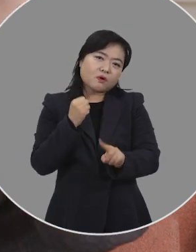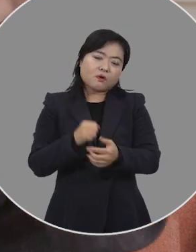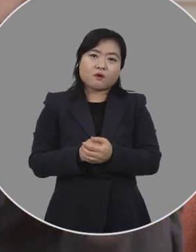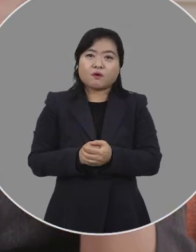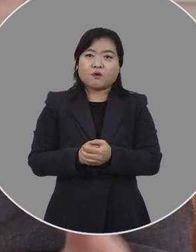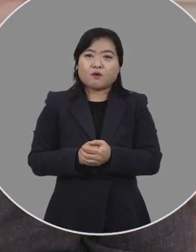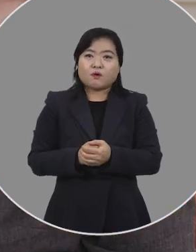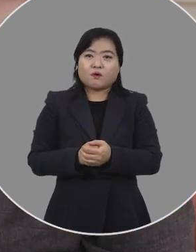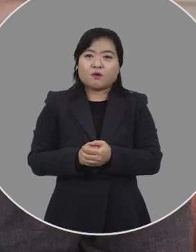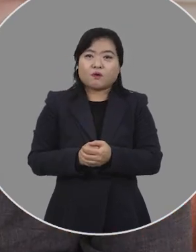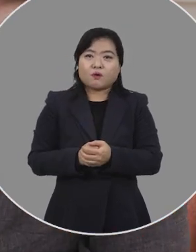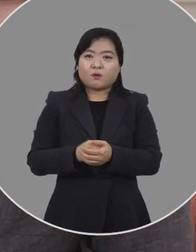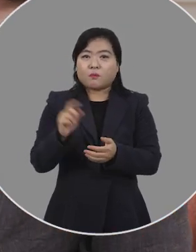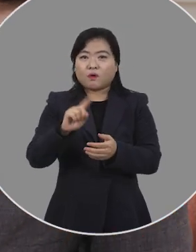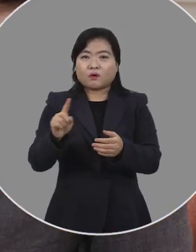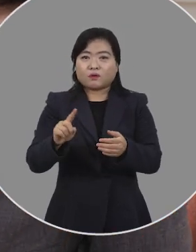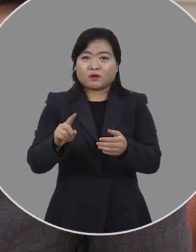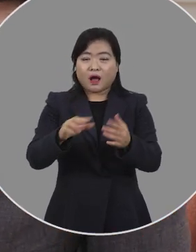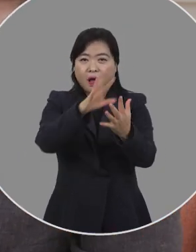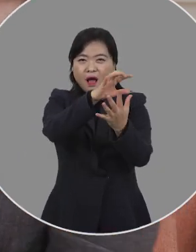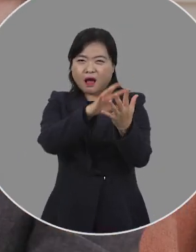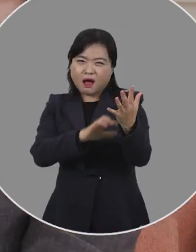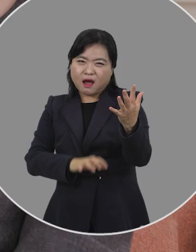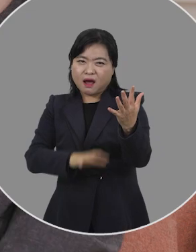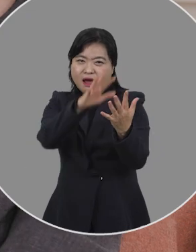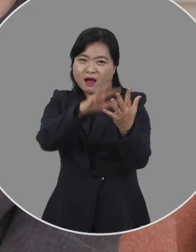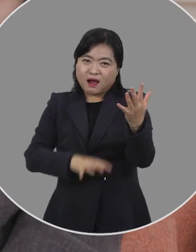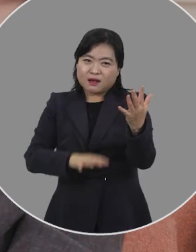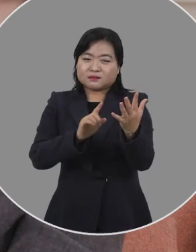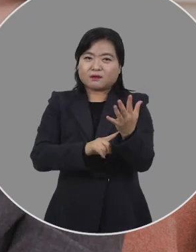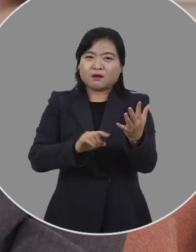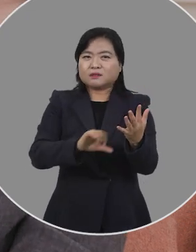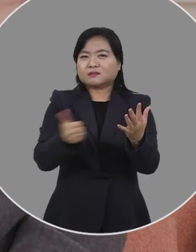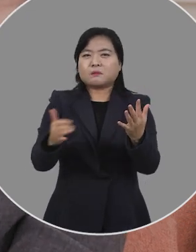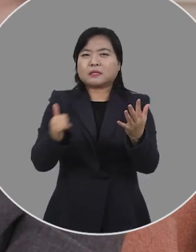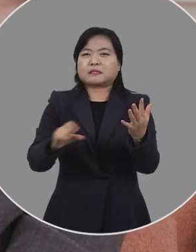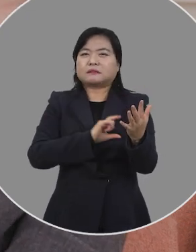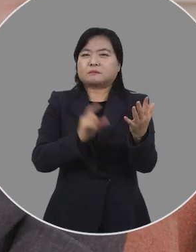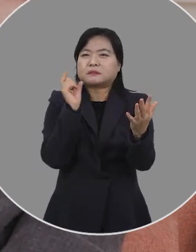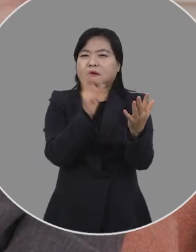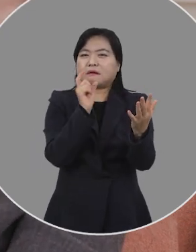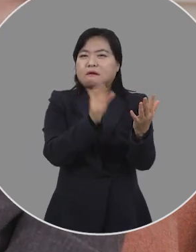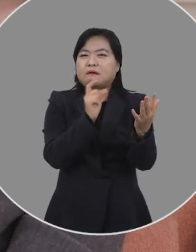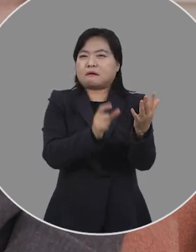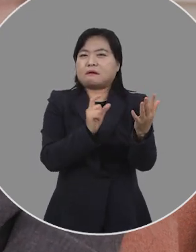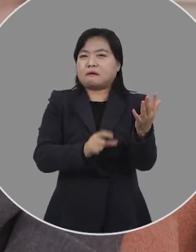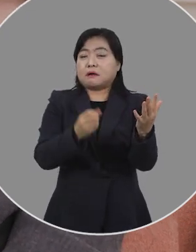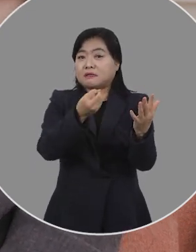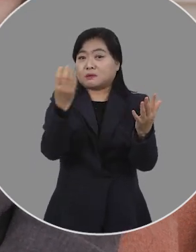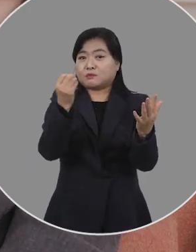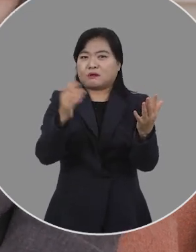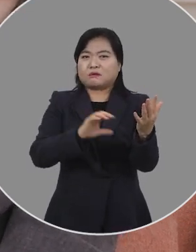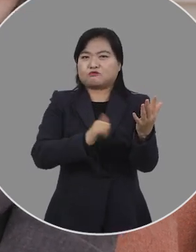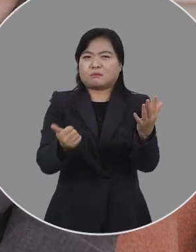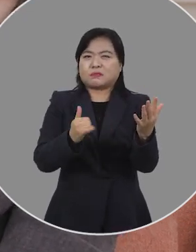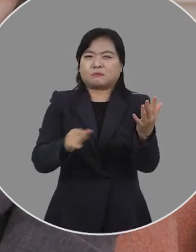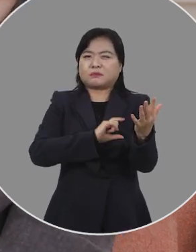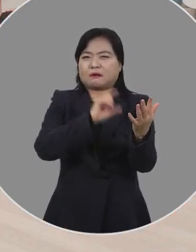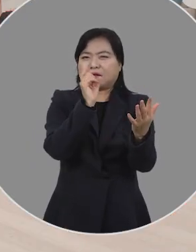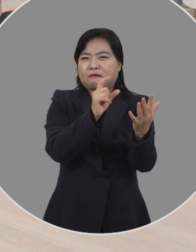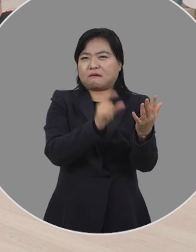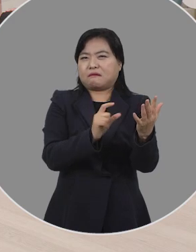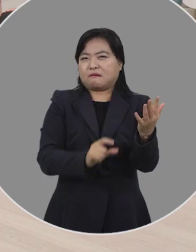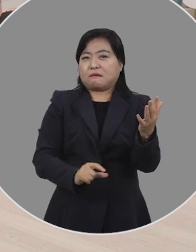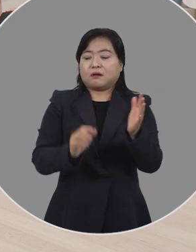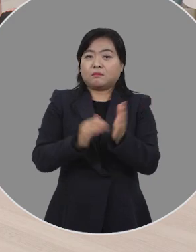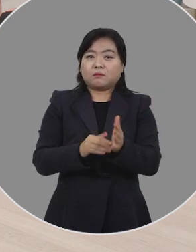그 일면을 다 할애를 해가지고 그 사망자들 이름을 하나씩 다 적었어요. 그러니까 이게 우리가